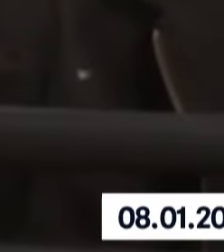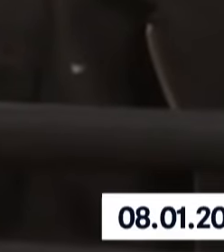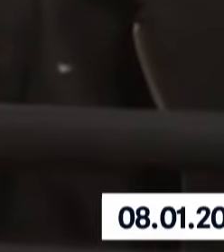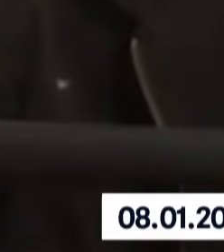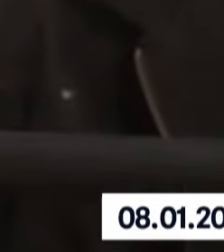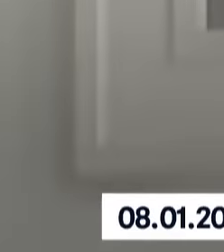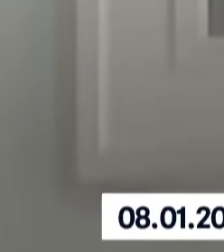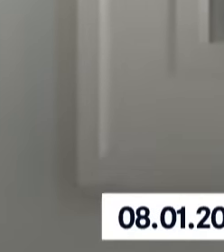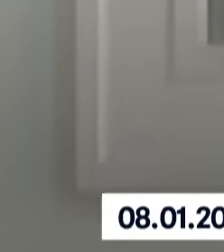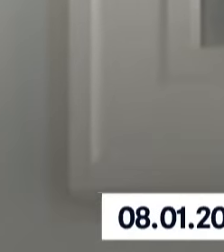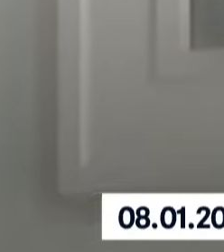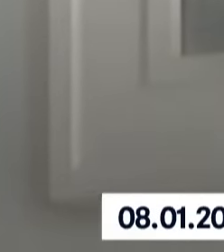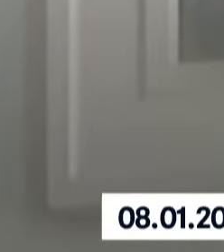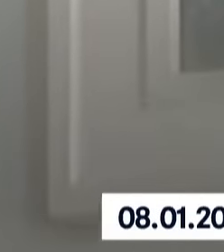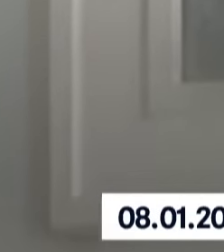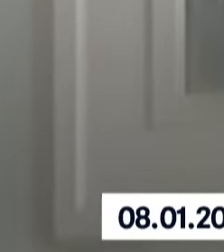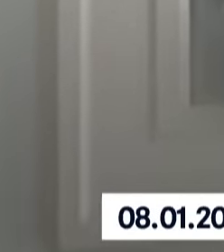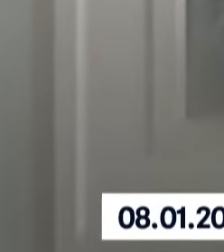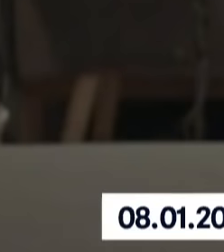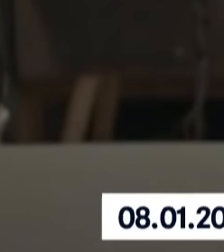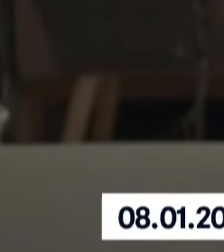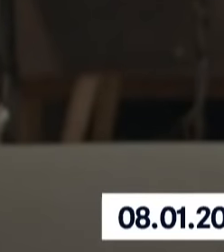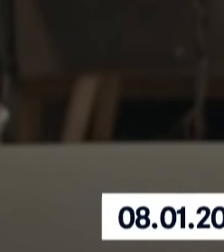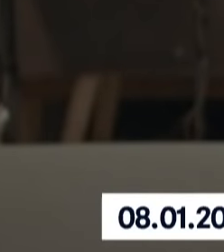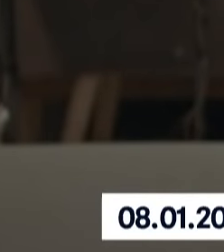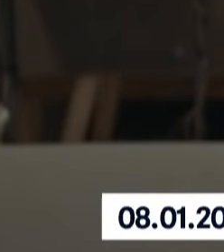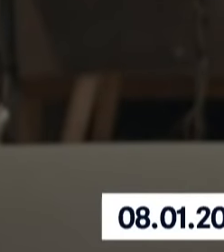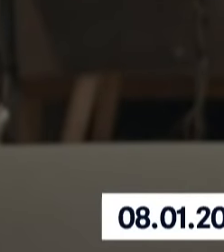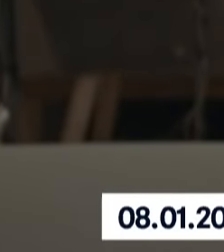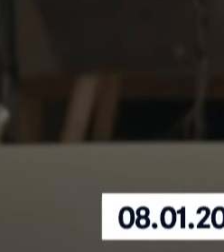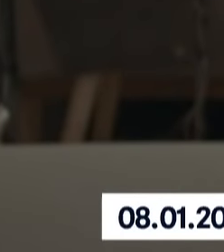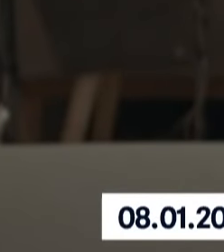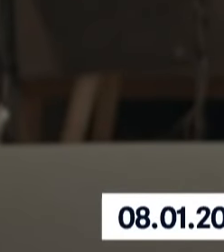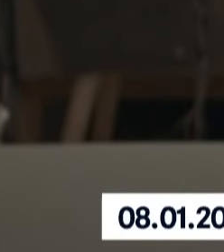הוא בצל. אני מפחד לגלות שיום אחד אני זה בעצם אבא שלי. גם אני יש לי את